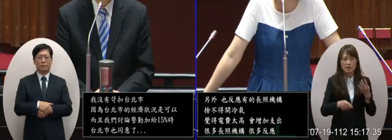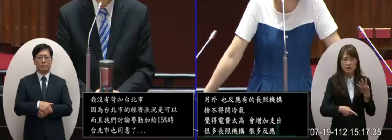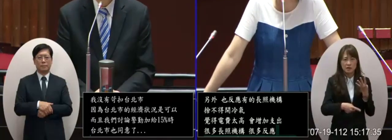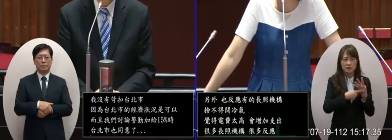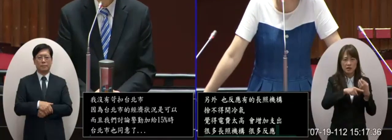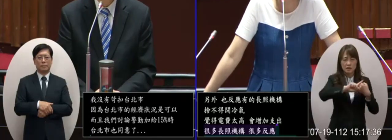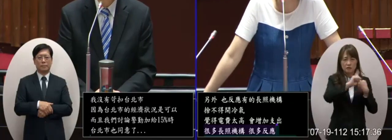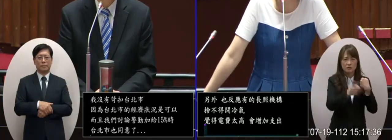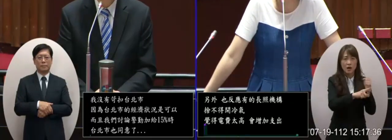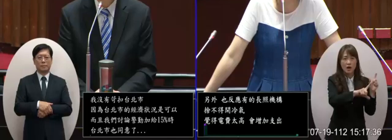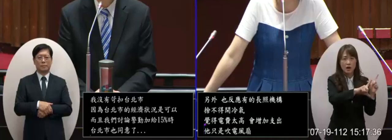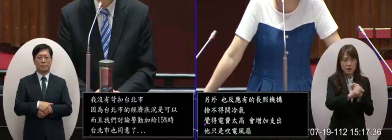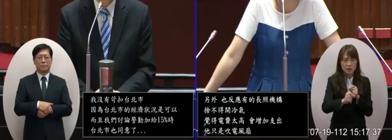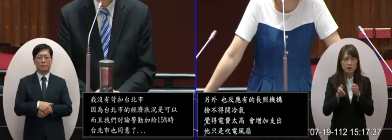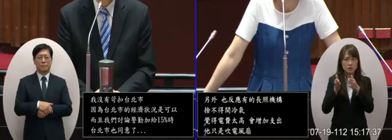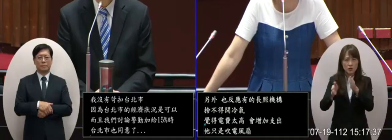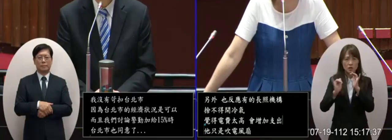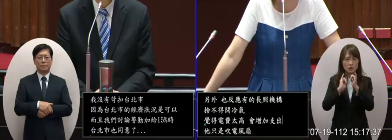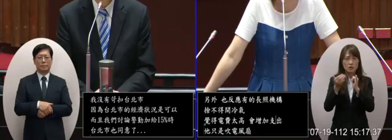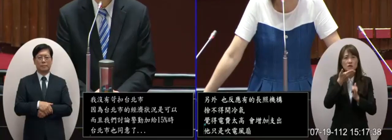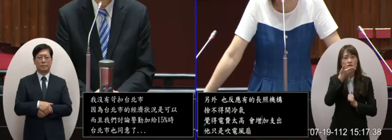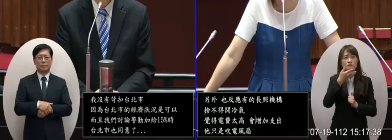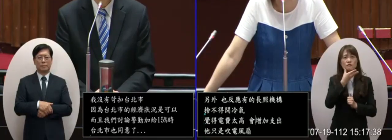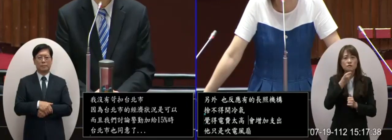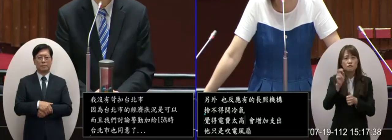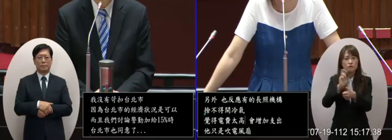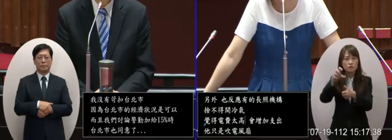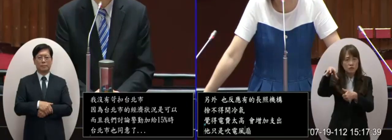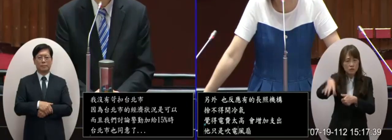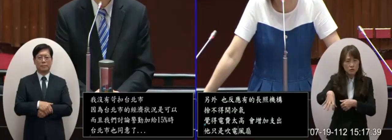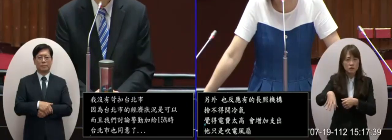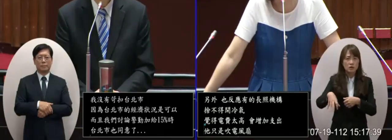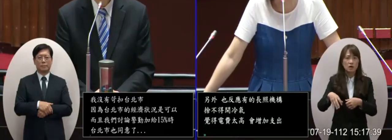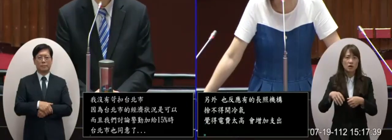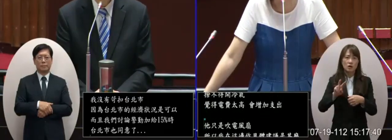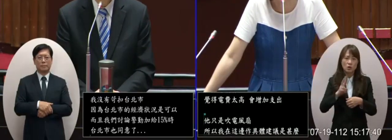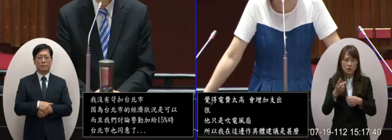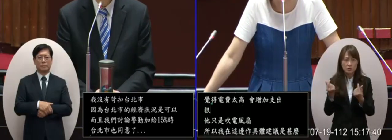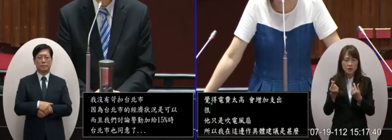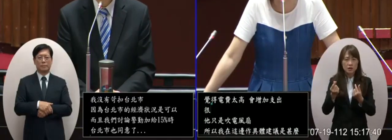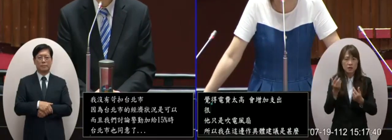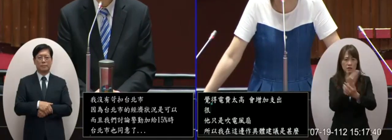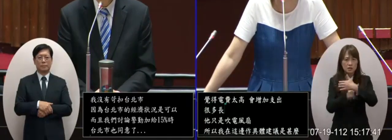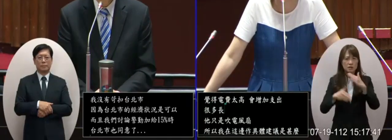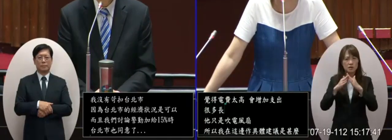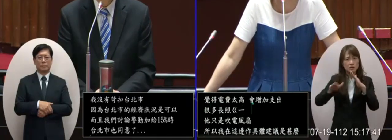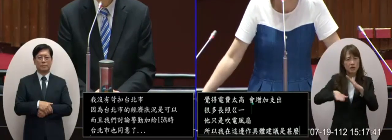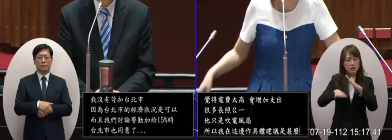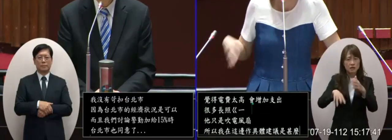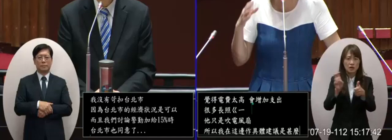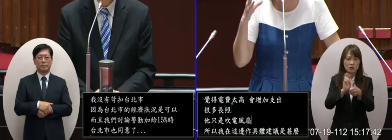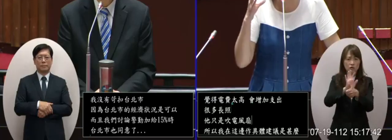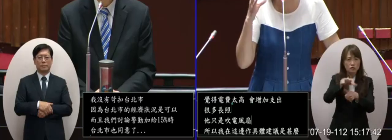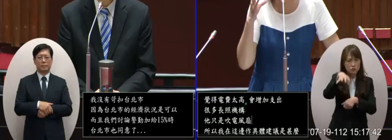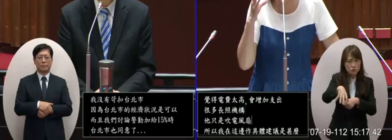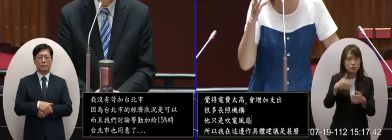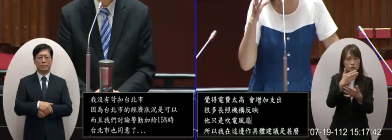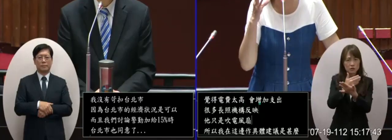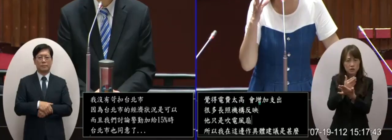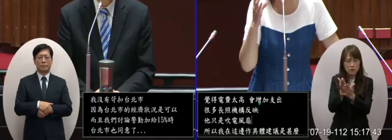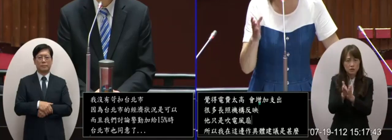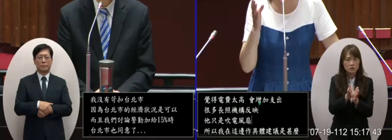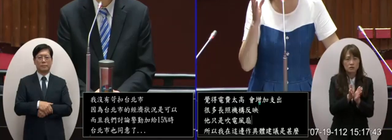实有对社福机构还有对一些身心障碍的家庭或照顾机构有这